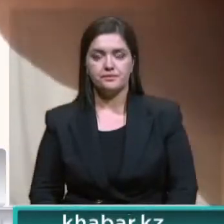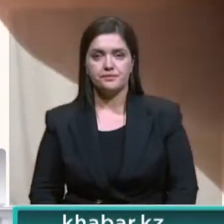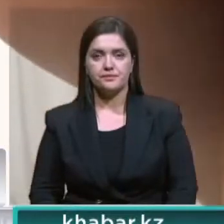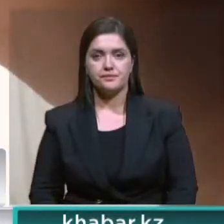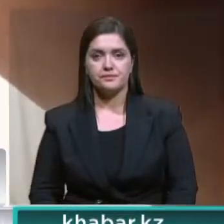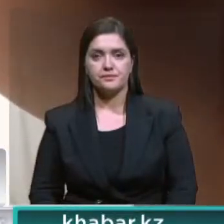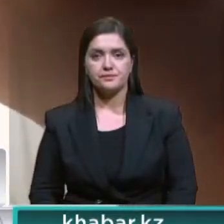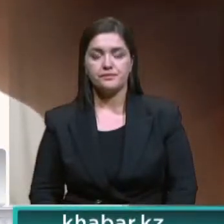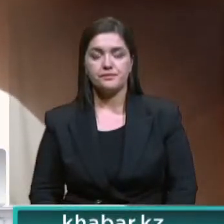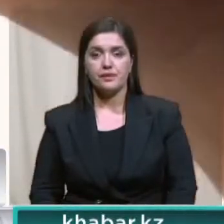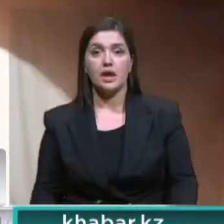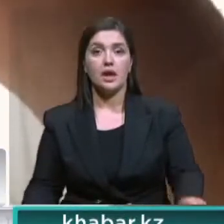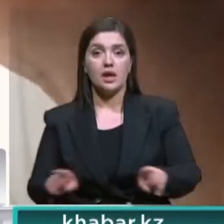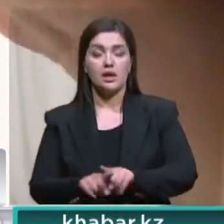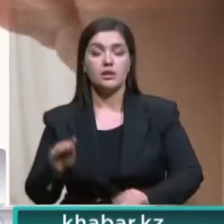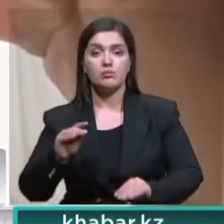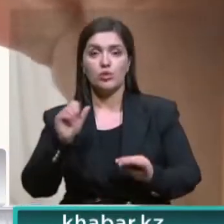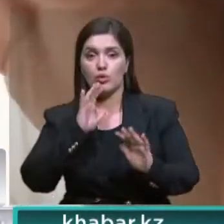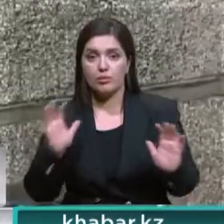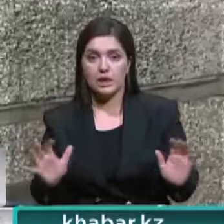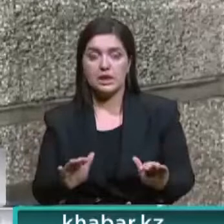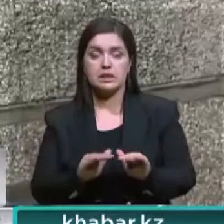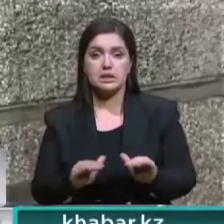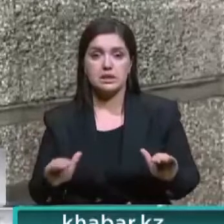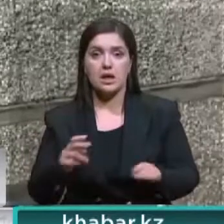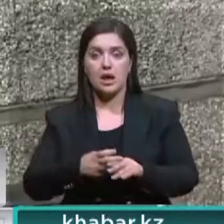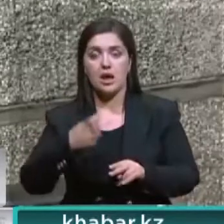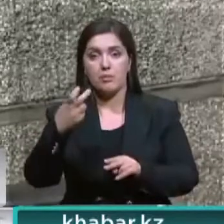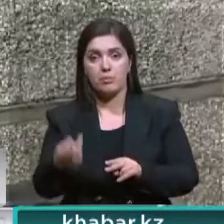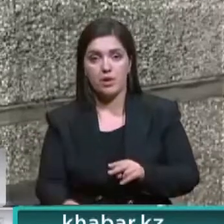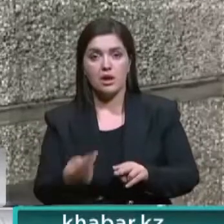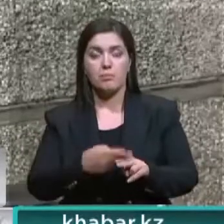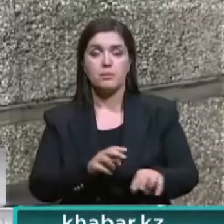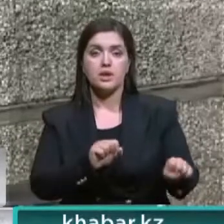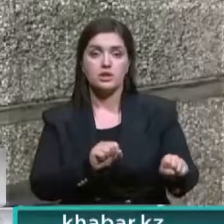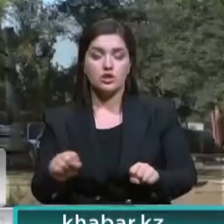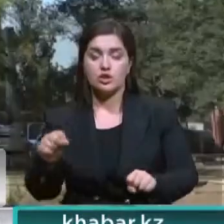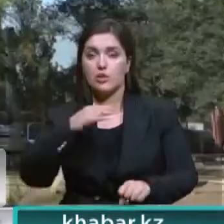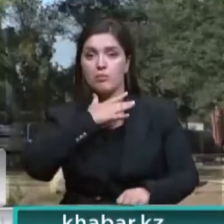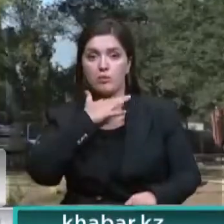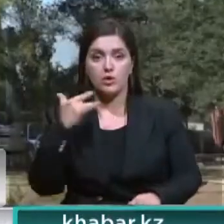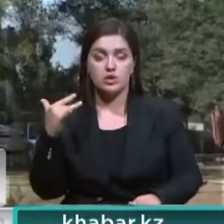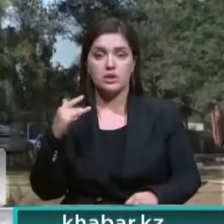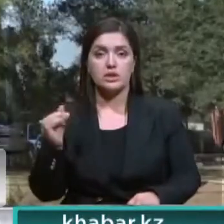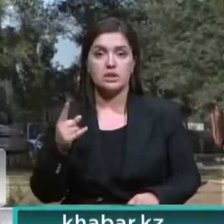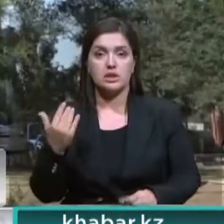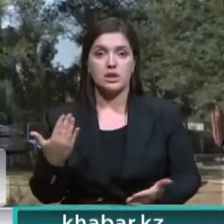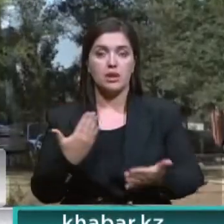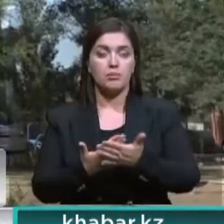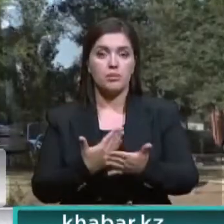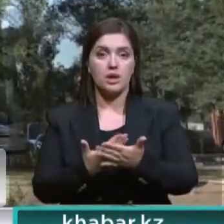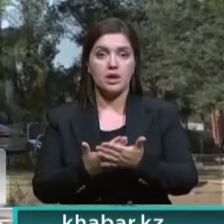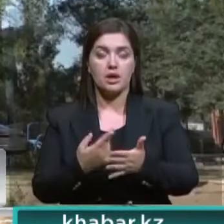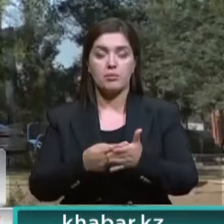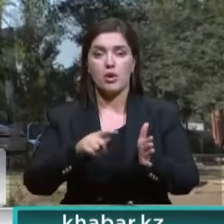Такая незамысловатая конструкция может уберечь ребенка от падения. И разновидностей защиты множество, говорят специалисты. Среди них, к примеру, ручки с ключом